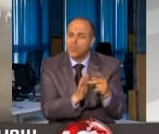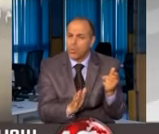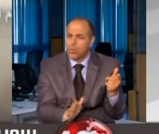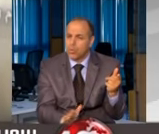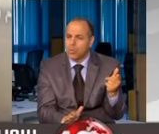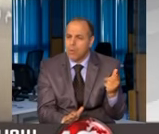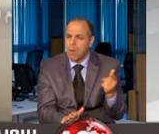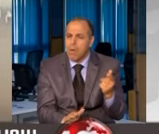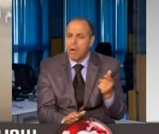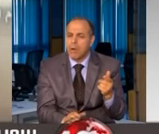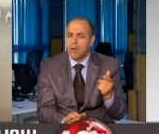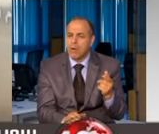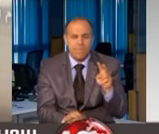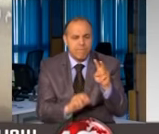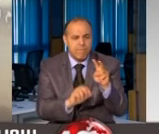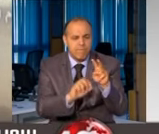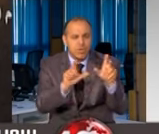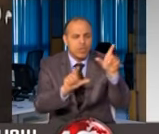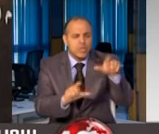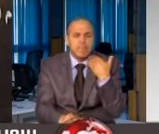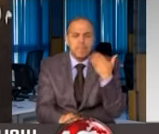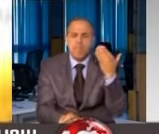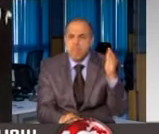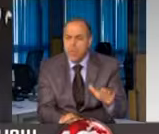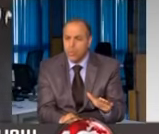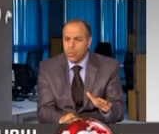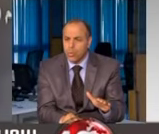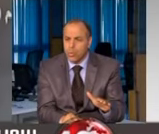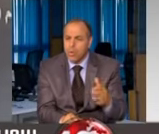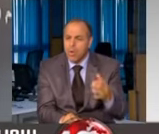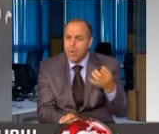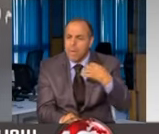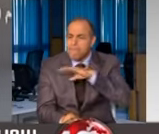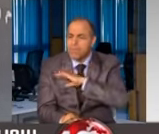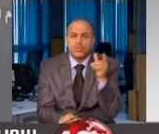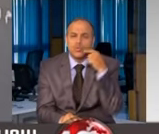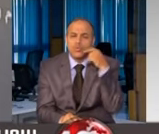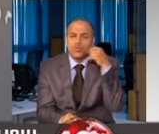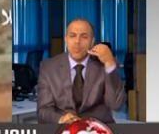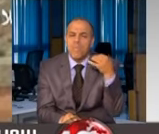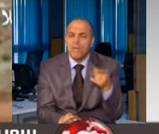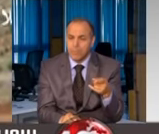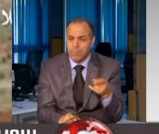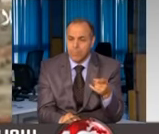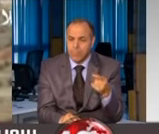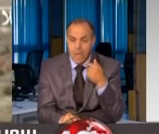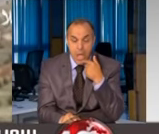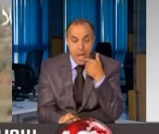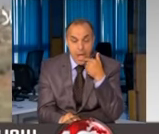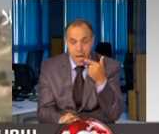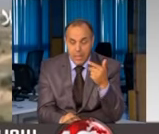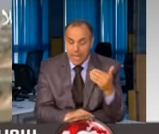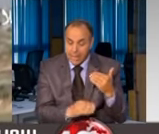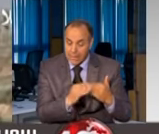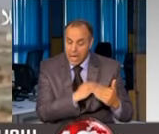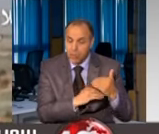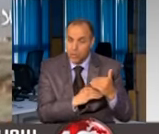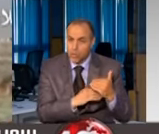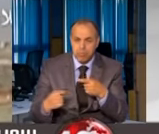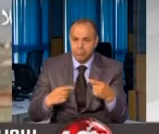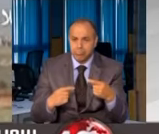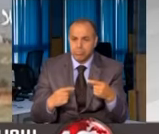أودى بحياة 28 شخصا على الأقل وتحديد المسؤول عن هذه الغارة. وعلى الرغم من تراجع منسوب العنف